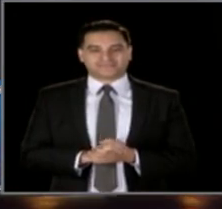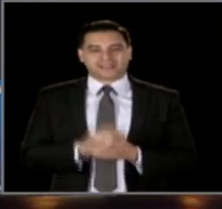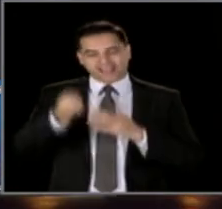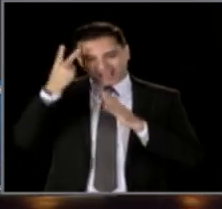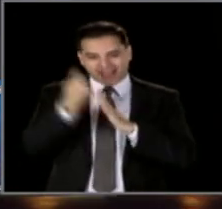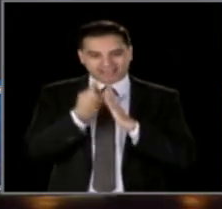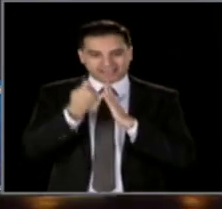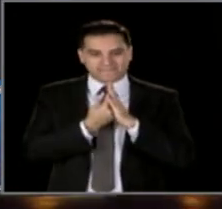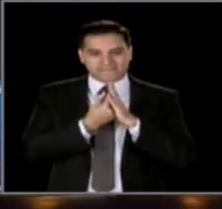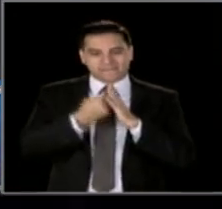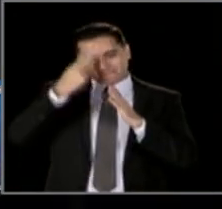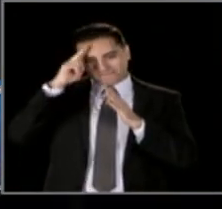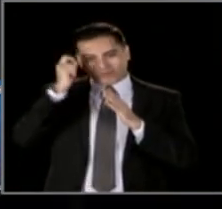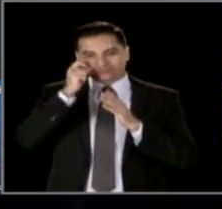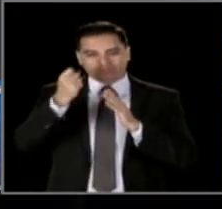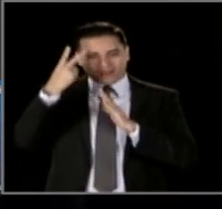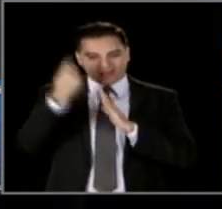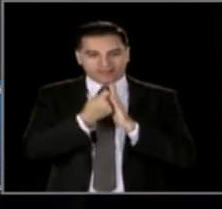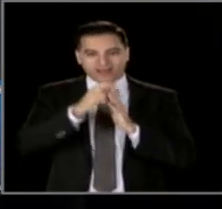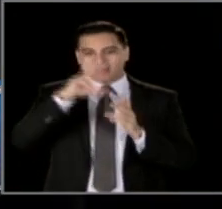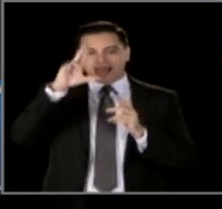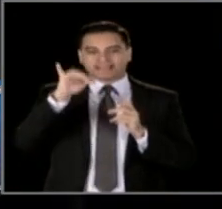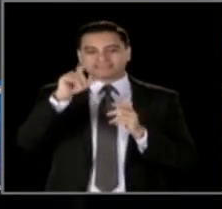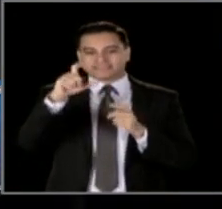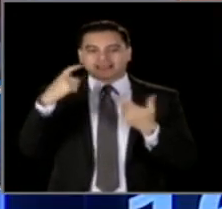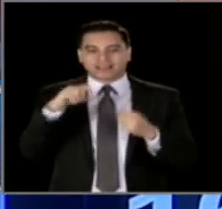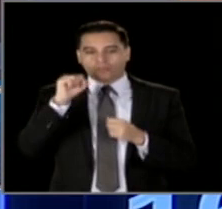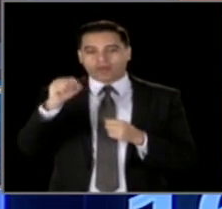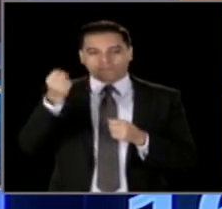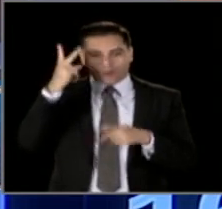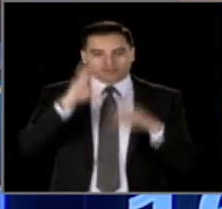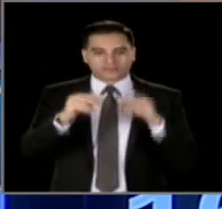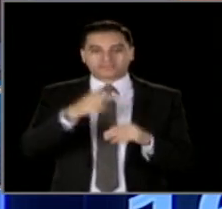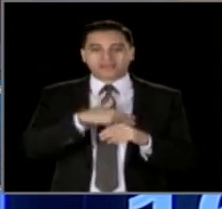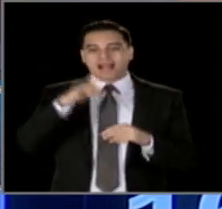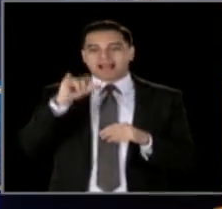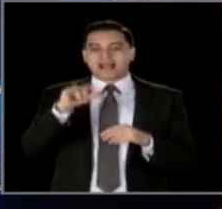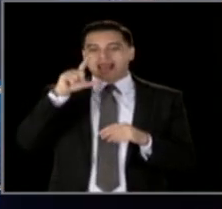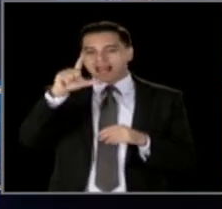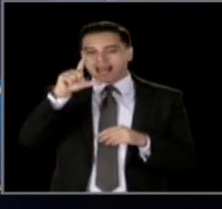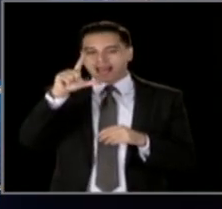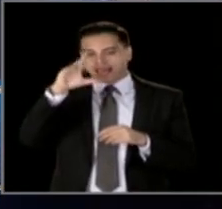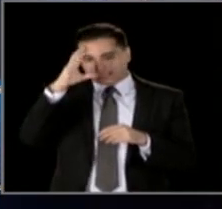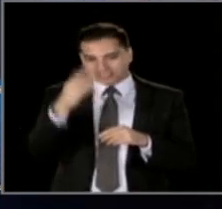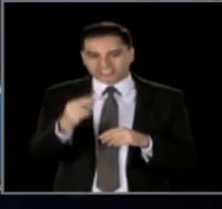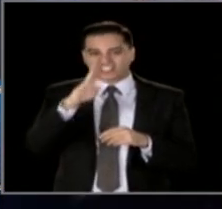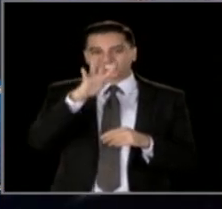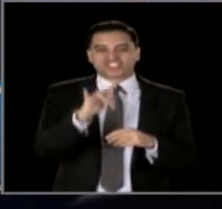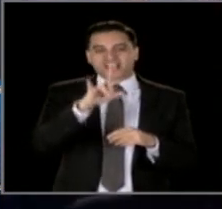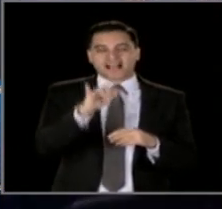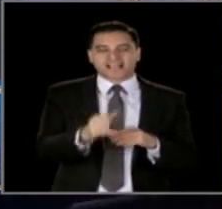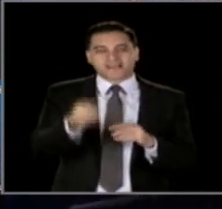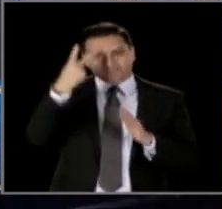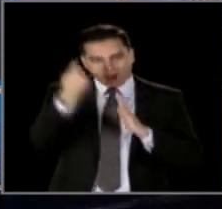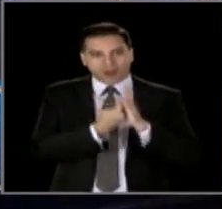أدب، من هو الأديب اللاتيني مؤلف رواية ليل تشيلي؟ By night in